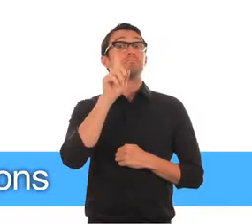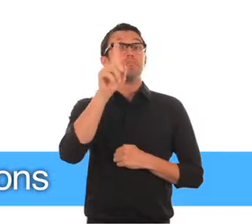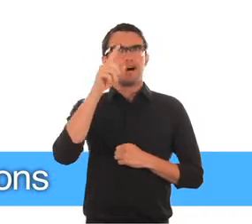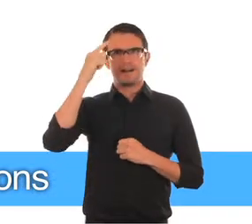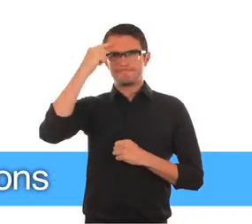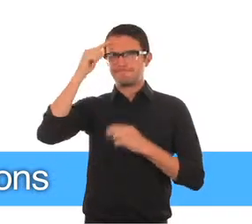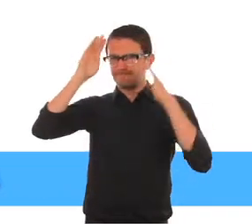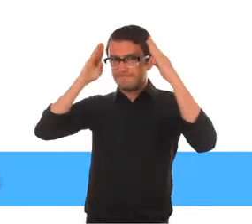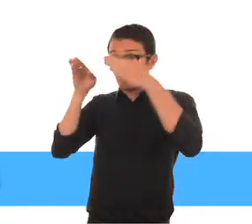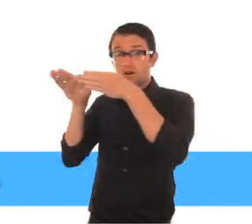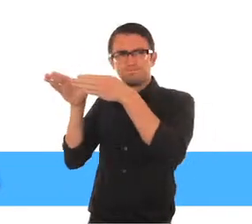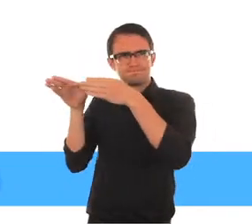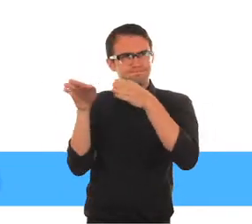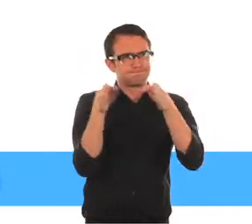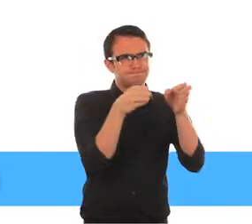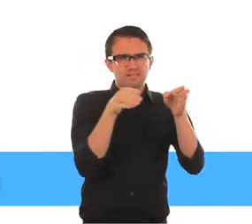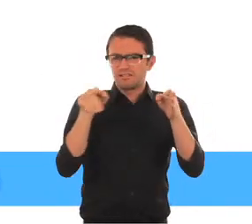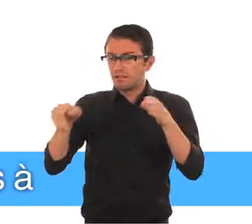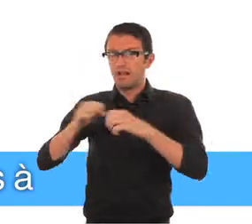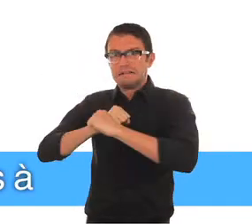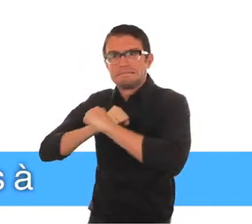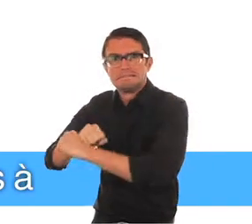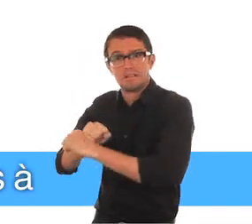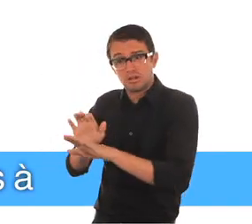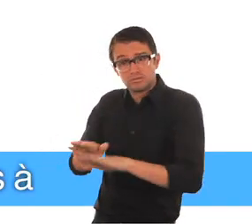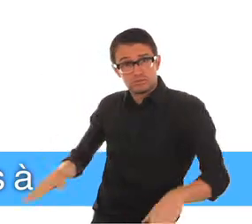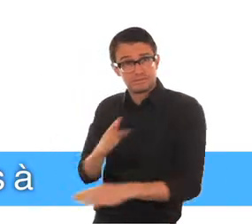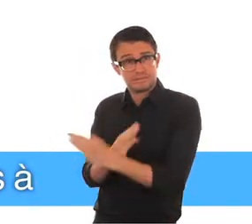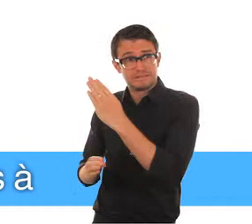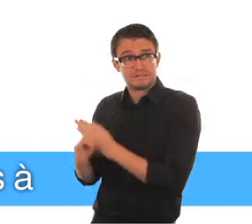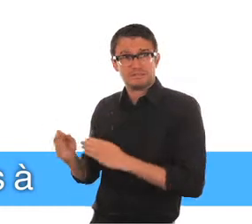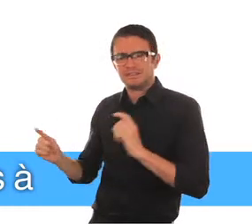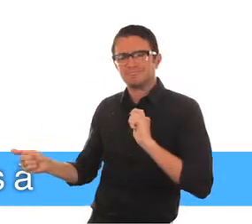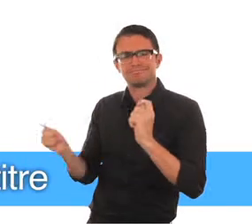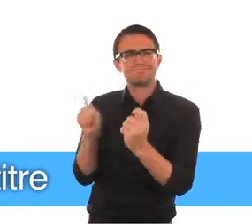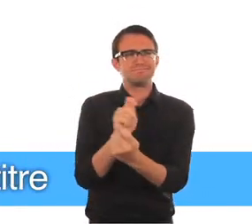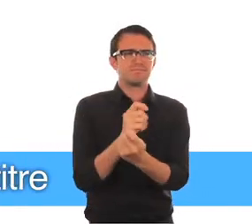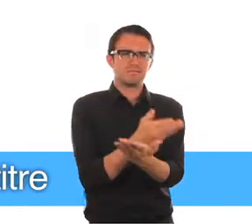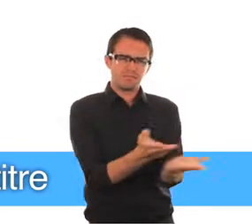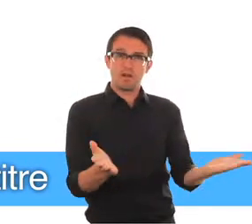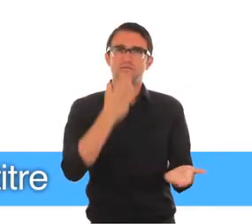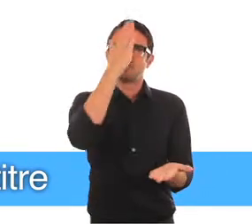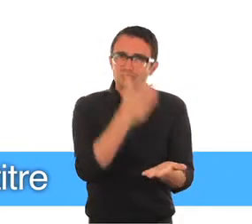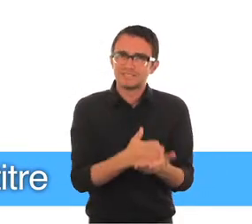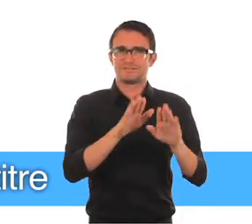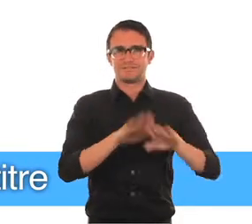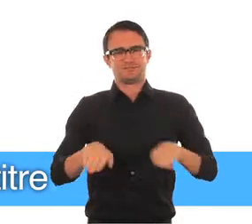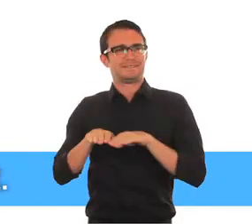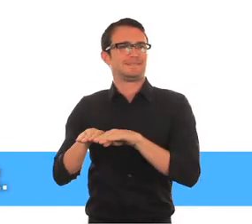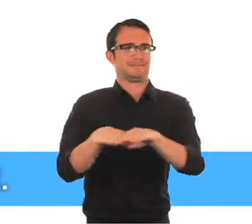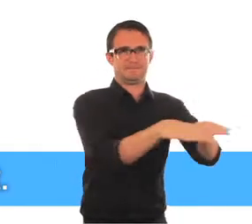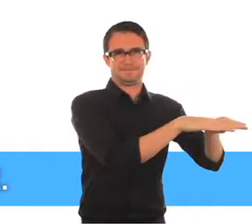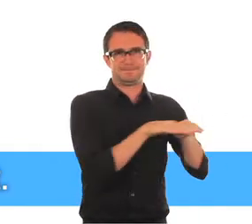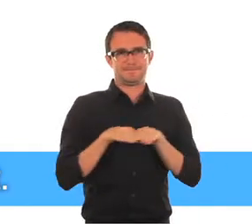Cependant, alors qu'auparavant nous mettions uniquement l'accent sur la protection des enfants handicapés, nous nous employons à présent à promouvoir leurs droits au même titre que nous